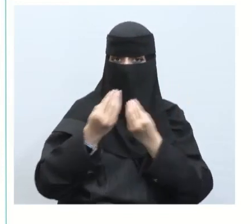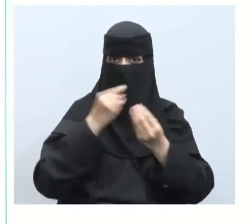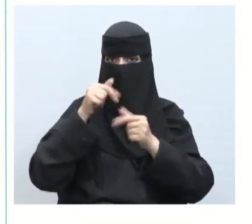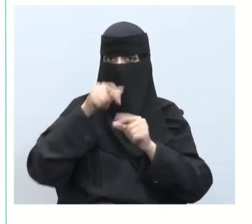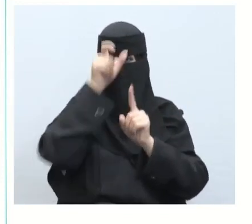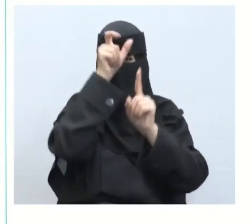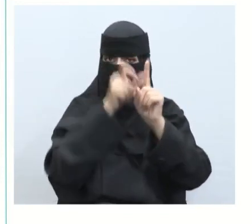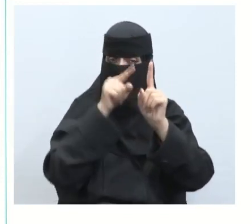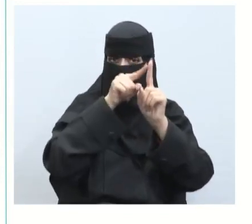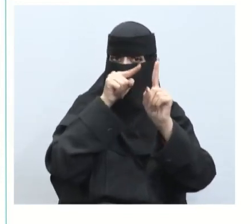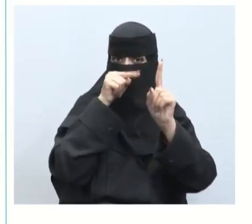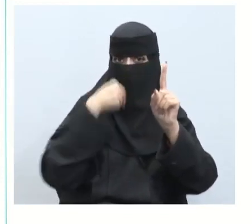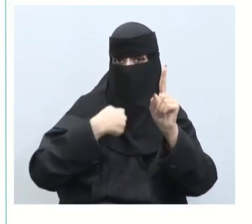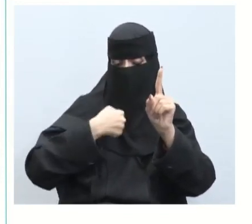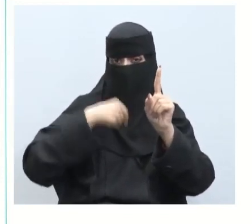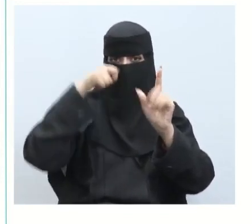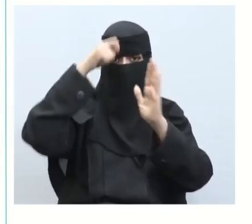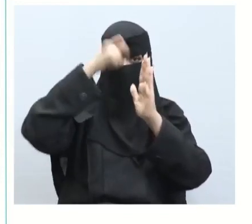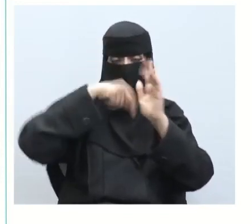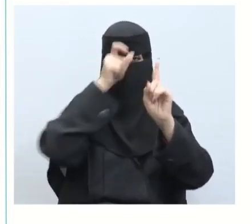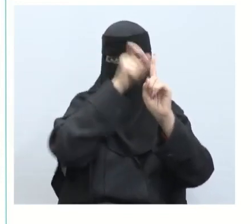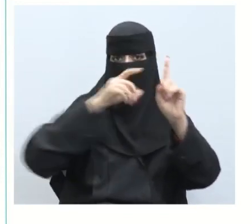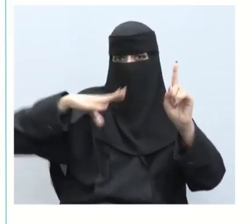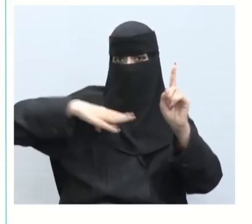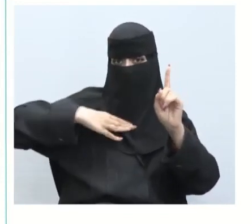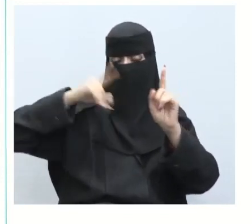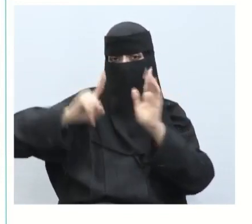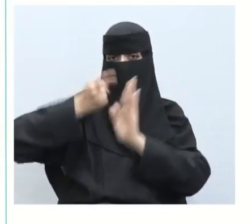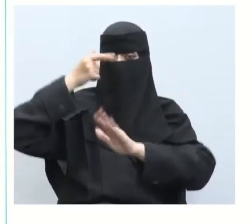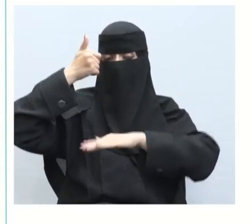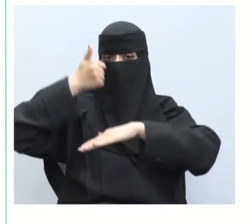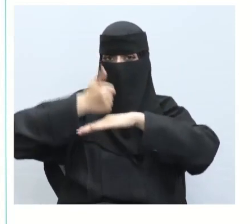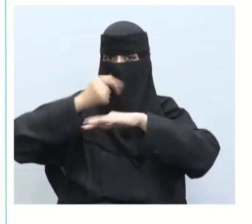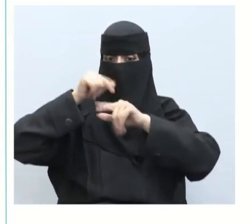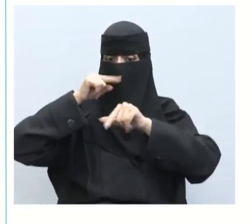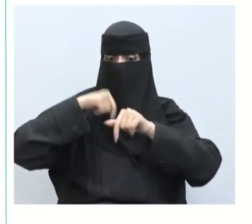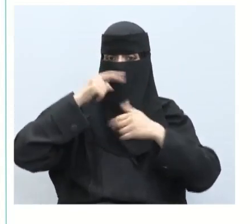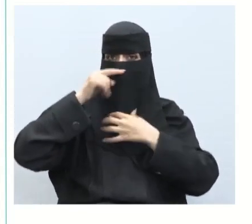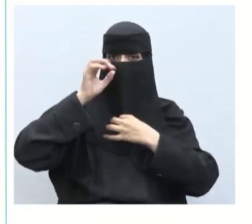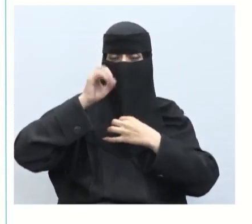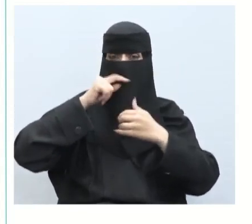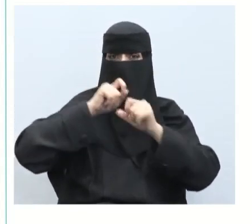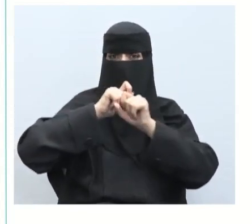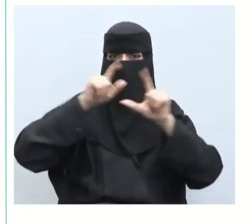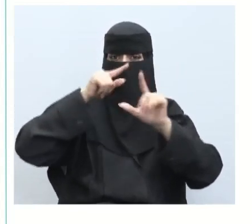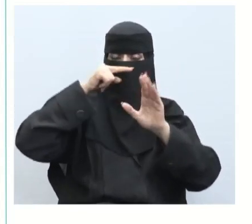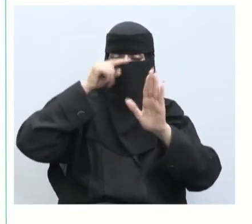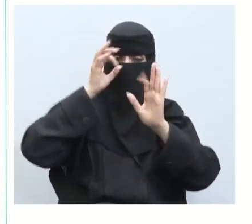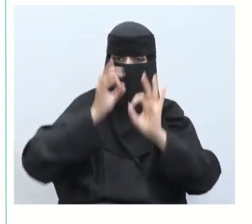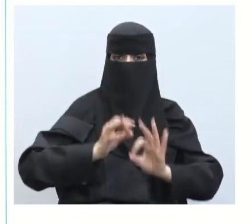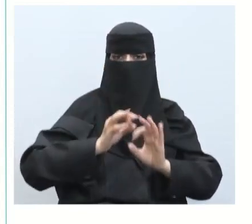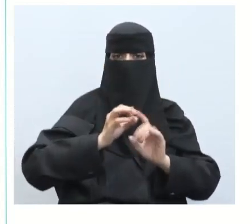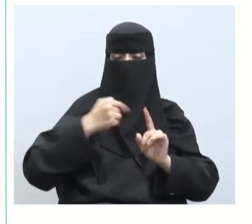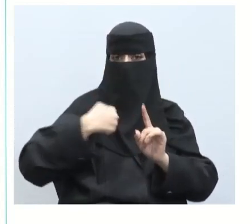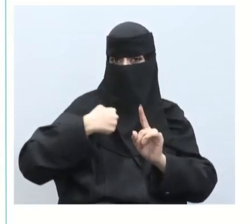كمدير وترغب ان تكون ادارتك فعاله اول مبدا يجب ان تظهر التزامك